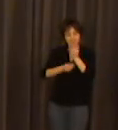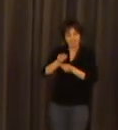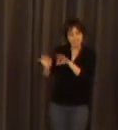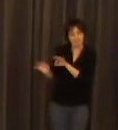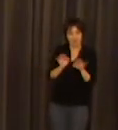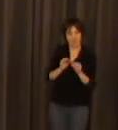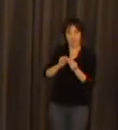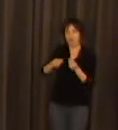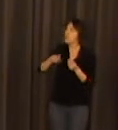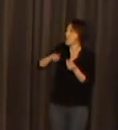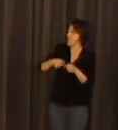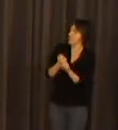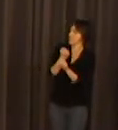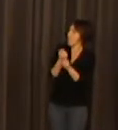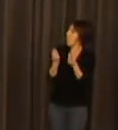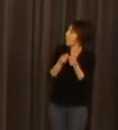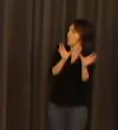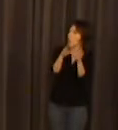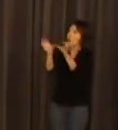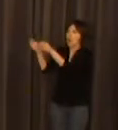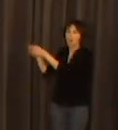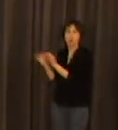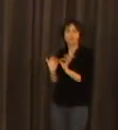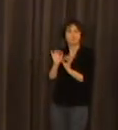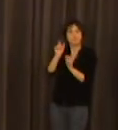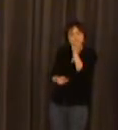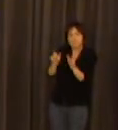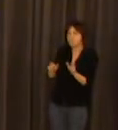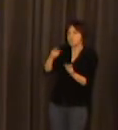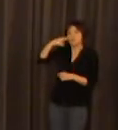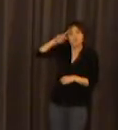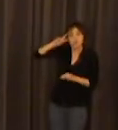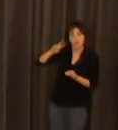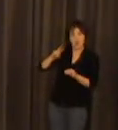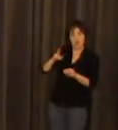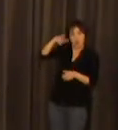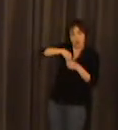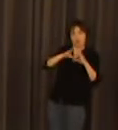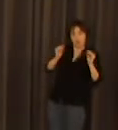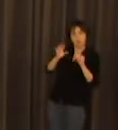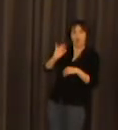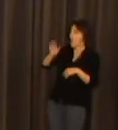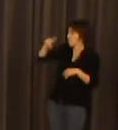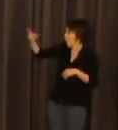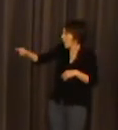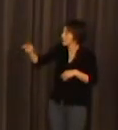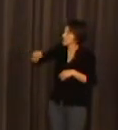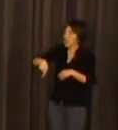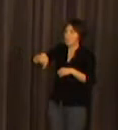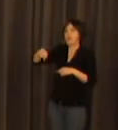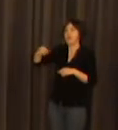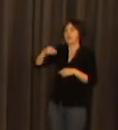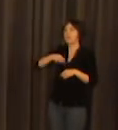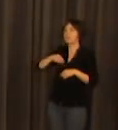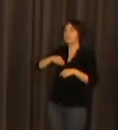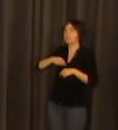estem treballant amb diferents grups de persones especialistes, tant de l'àmbit universitari com dels CREDES, que són